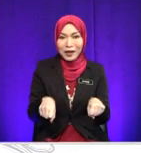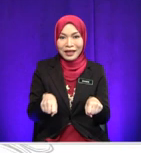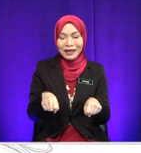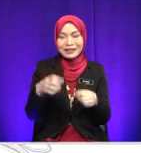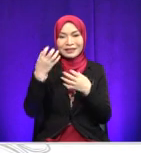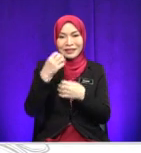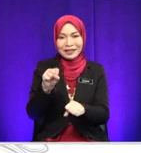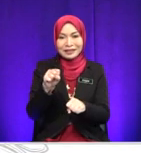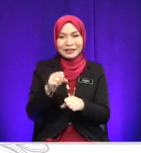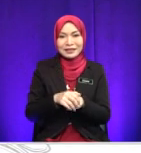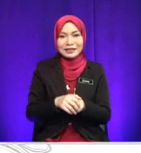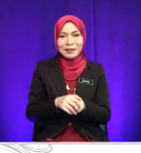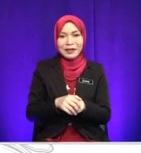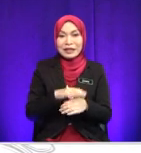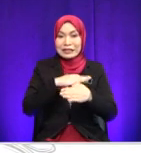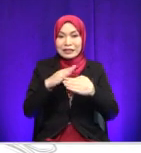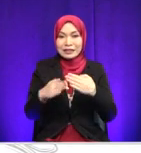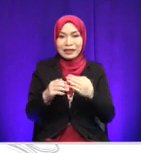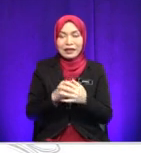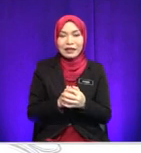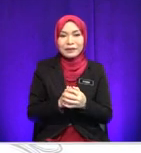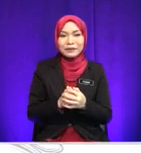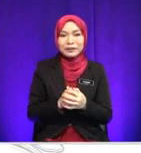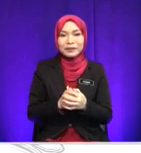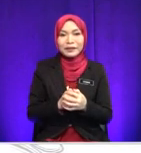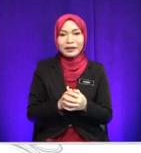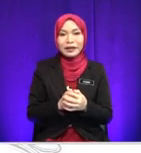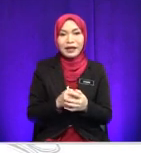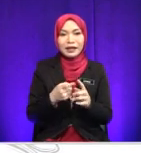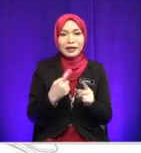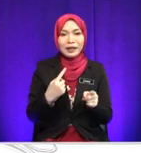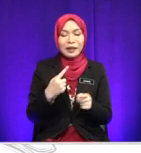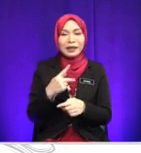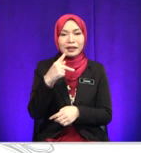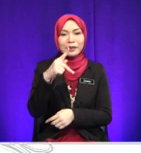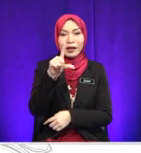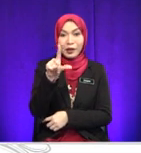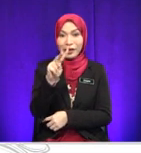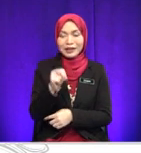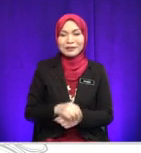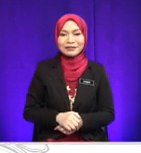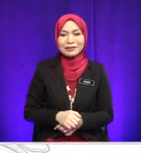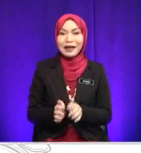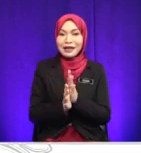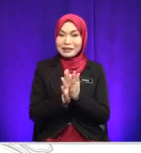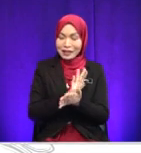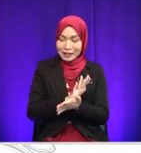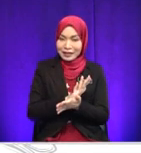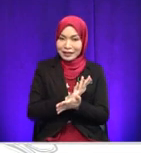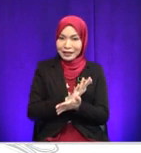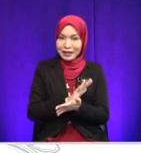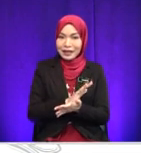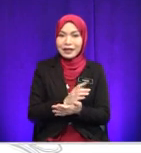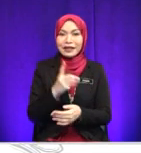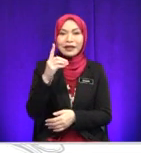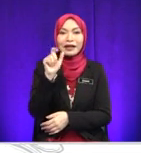baik. Jadi dah ada dalam pemikiran Danish apa yang sudah diketahui dan apa yang ingin diketahui. Jadi siapa lagi